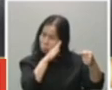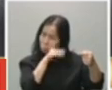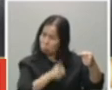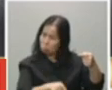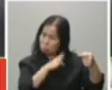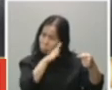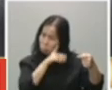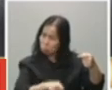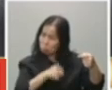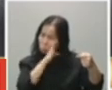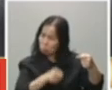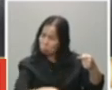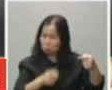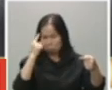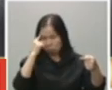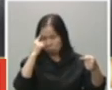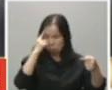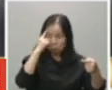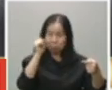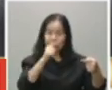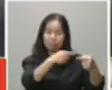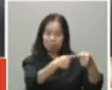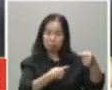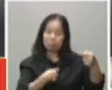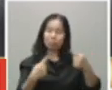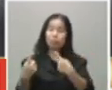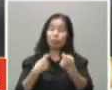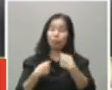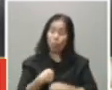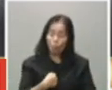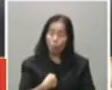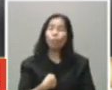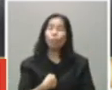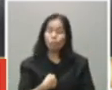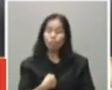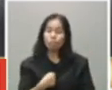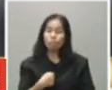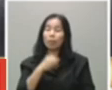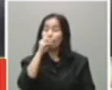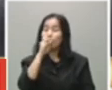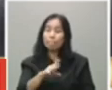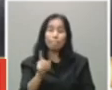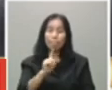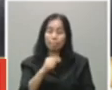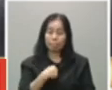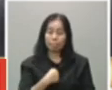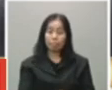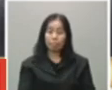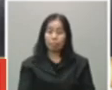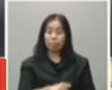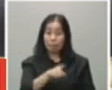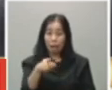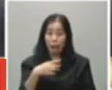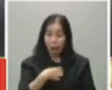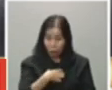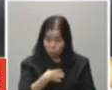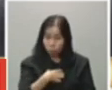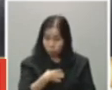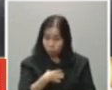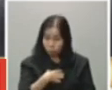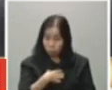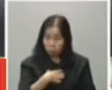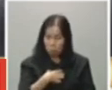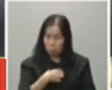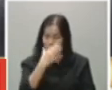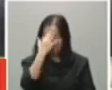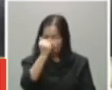ามันเกินกว่าความจริงหรือไม่ผมเลยบอกไปอย่างนี้ครับถ้าหากอยากรู้ว่ายัตติยาว